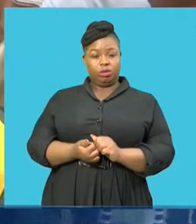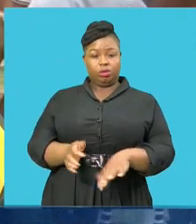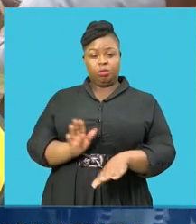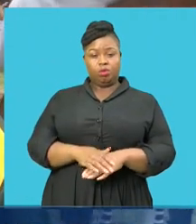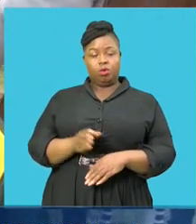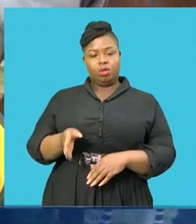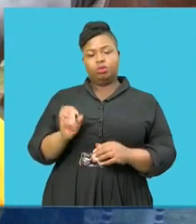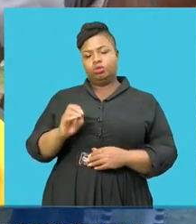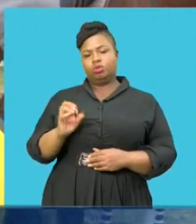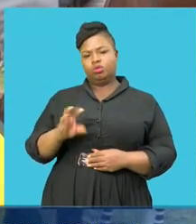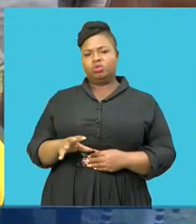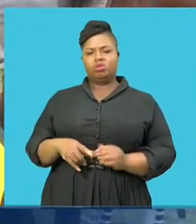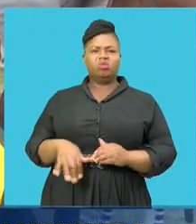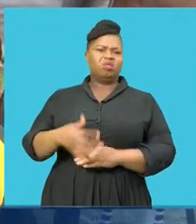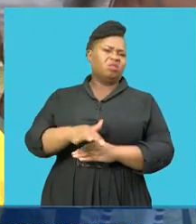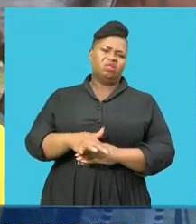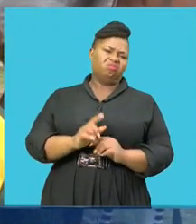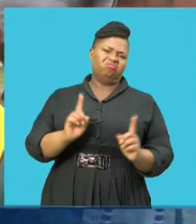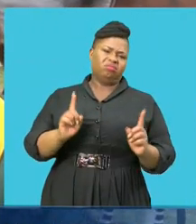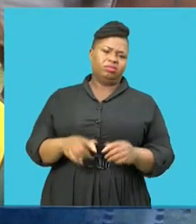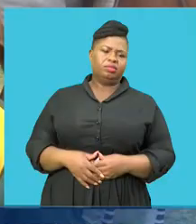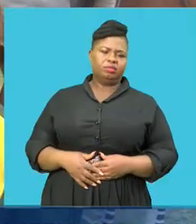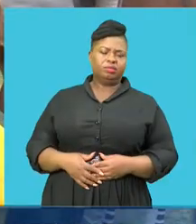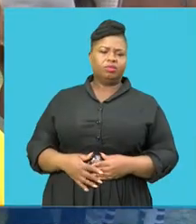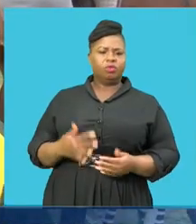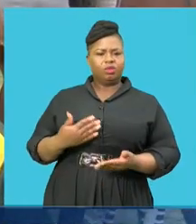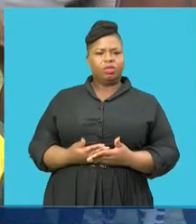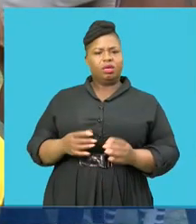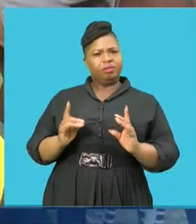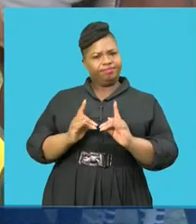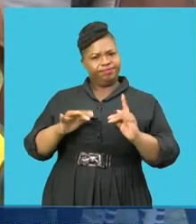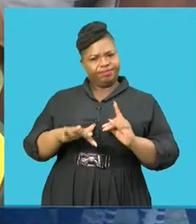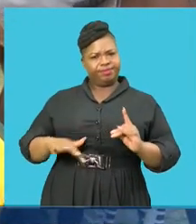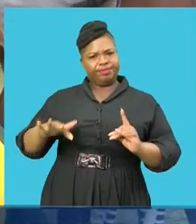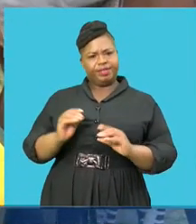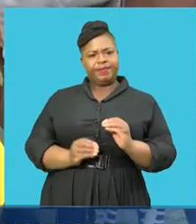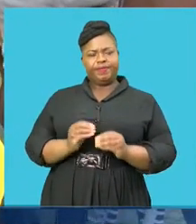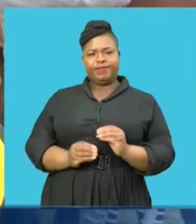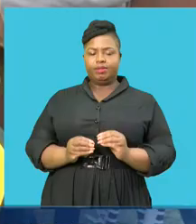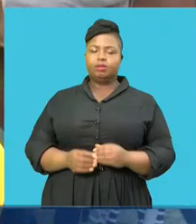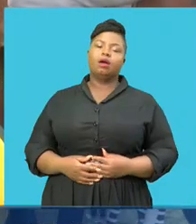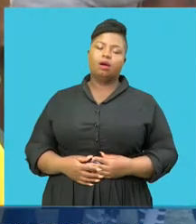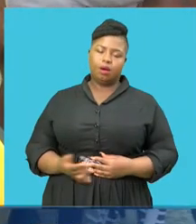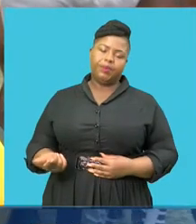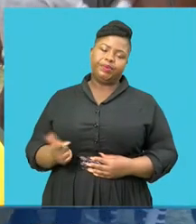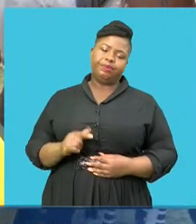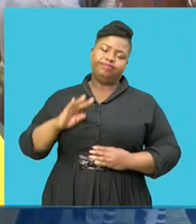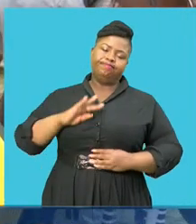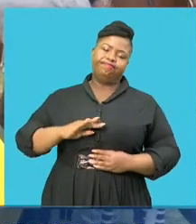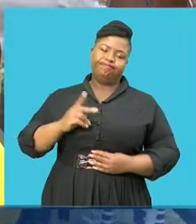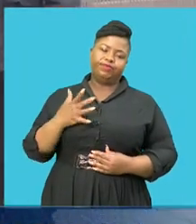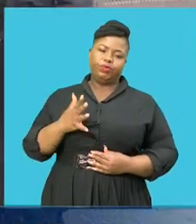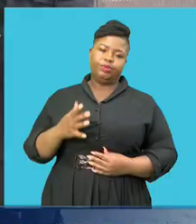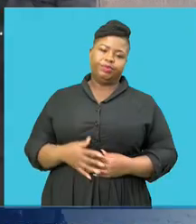iba khona la eSoweto ingasabi ngaphandle kuphela. Kube namabala lawa alungise indawo le ilungiswe yiyo into